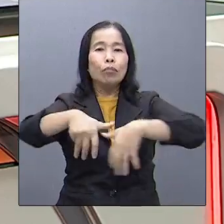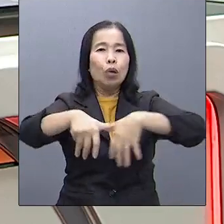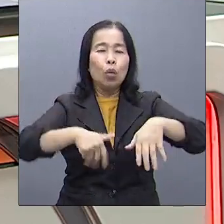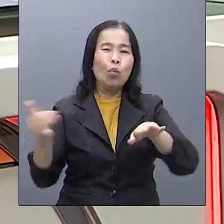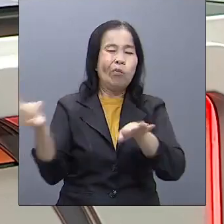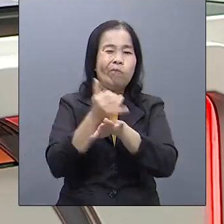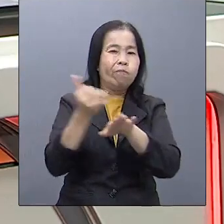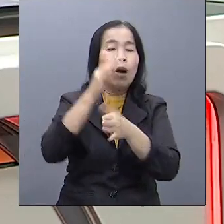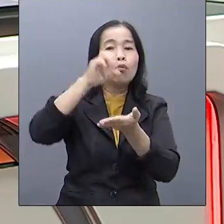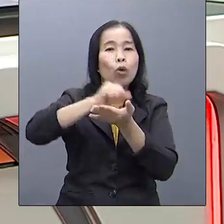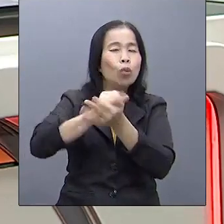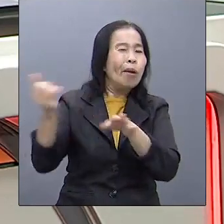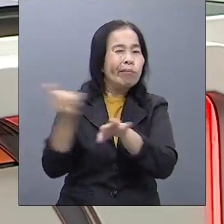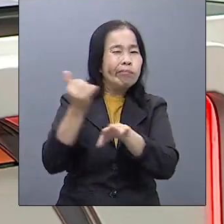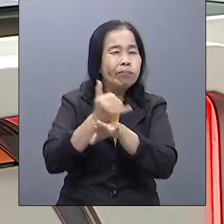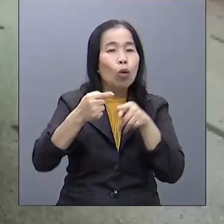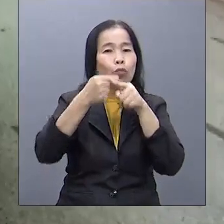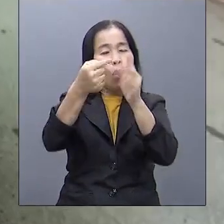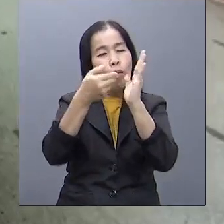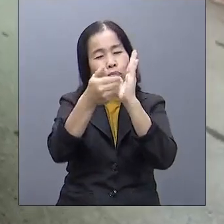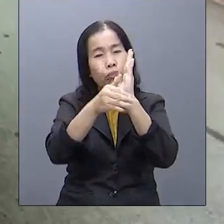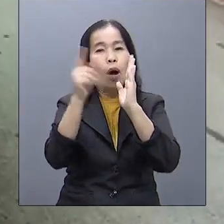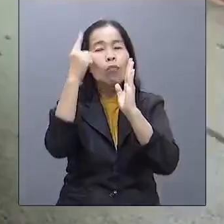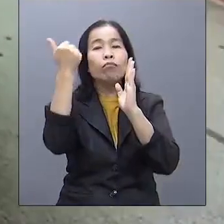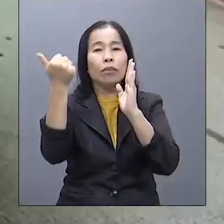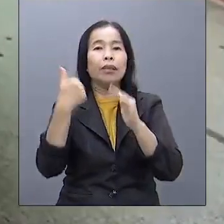รถโดยสารเพื่อเดินทางอย่างต่อเนื่องค่ะ